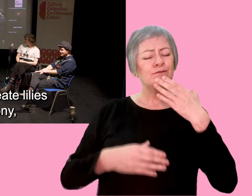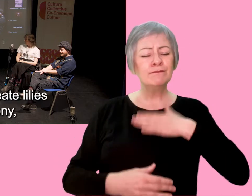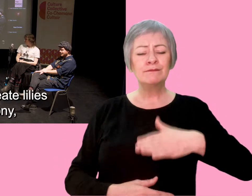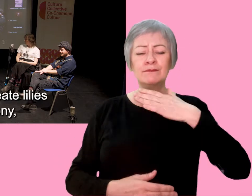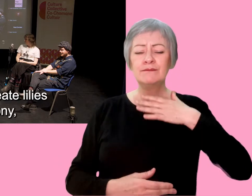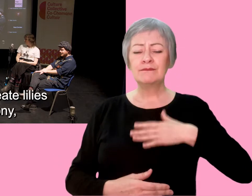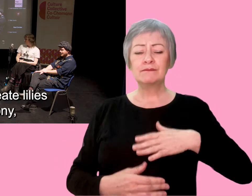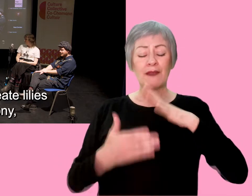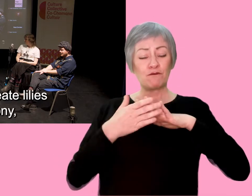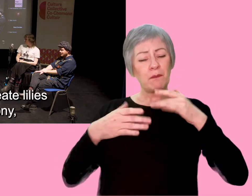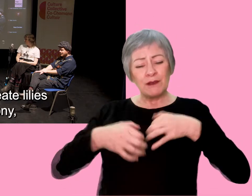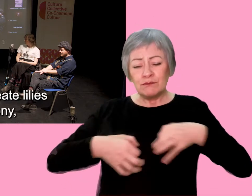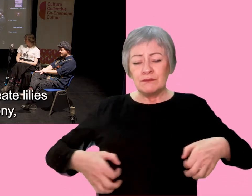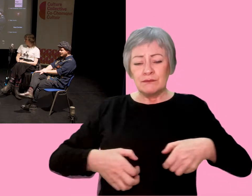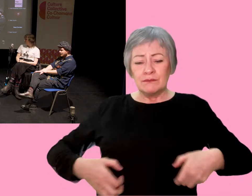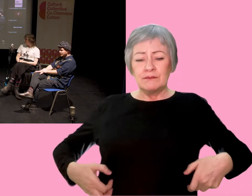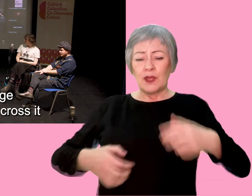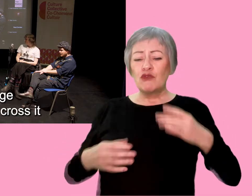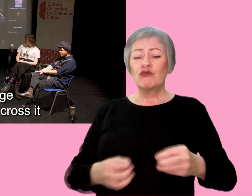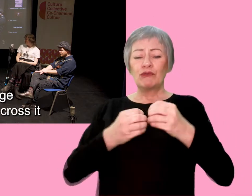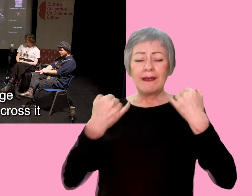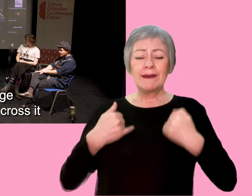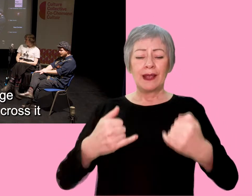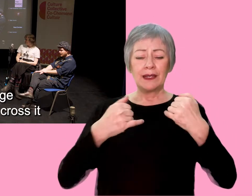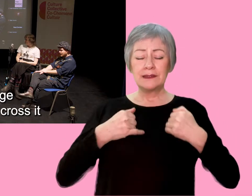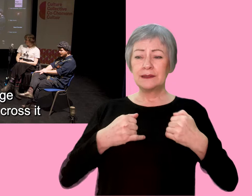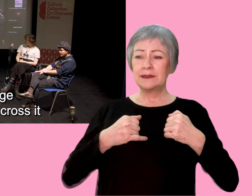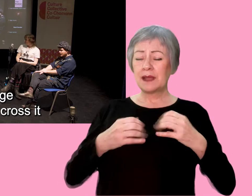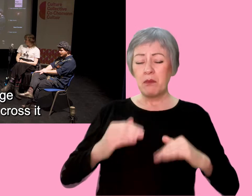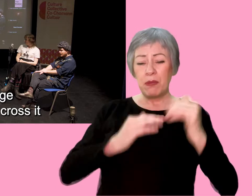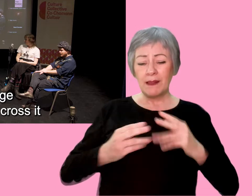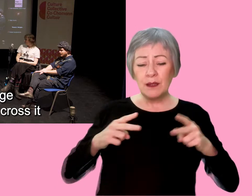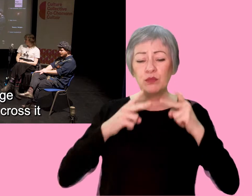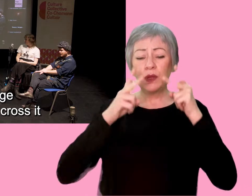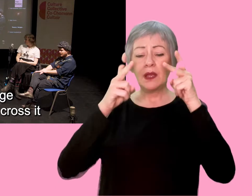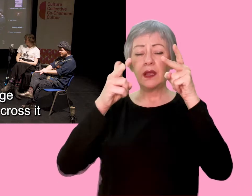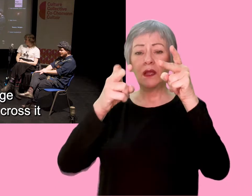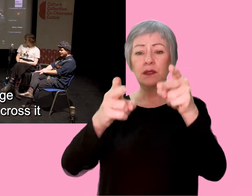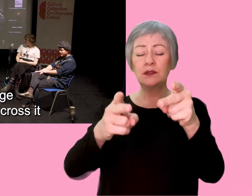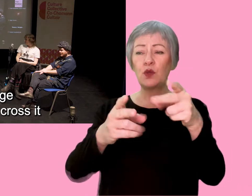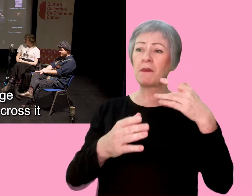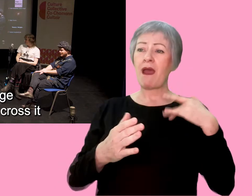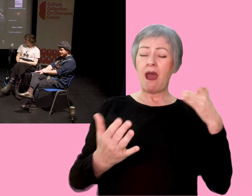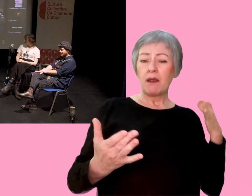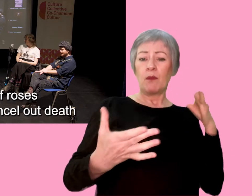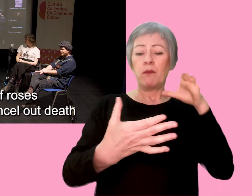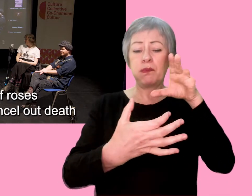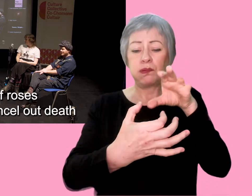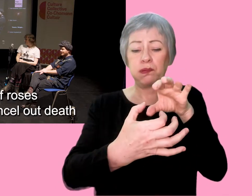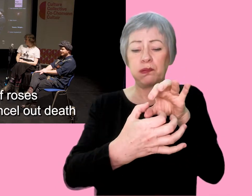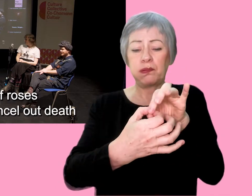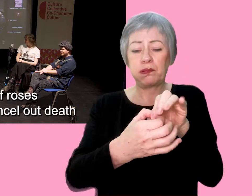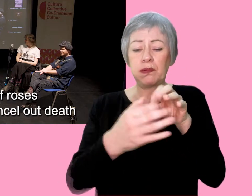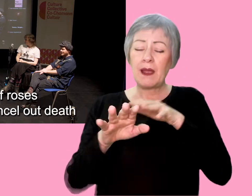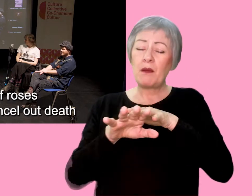ومن لوعتي أبني الجسور ليعبر قلبي نازفا عطر الزهور